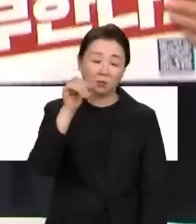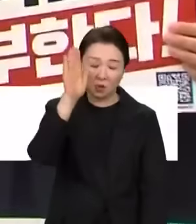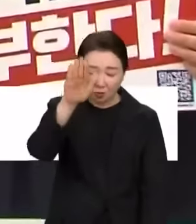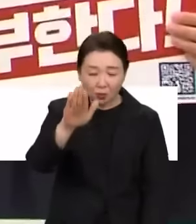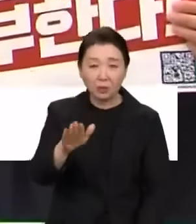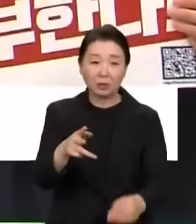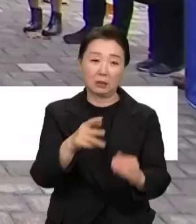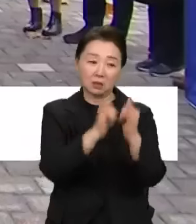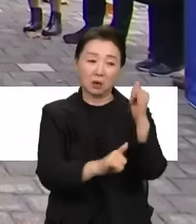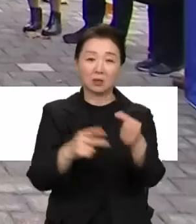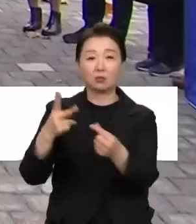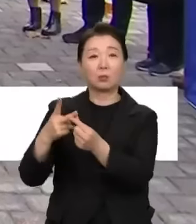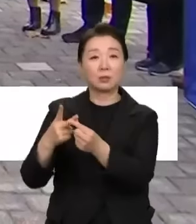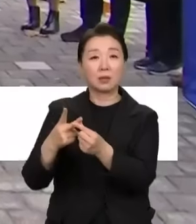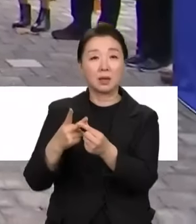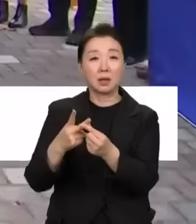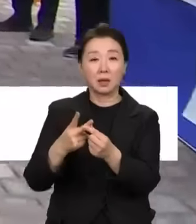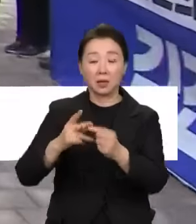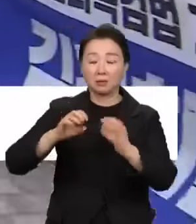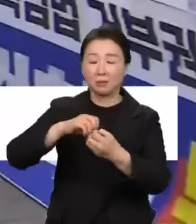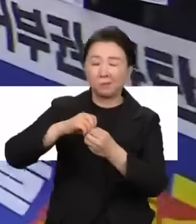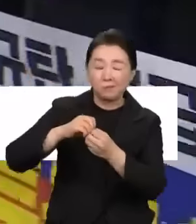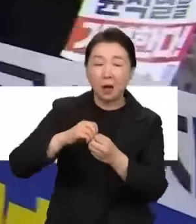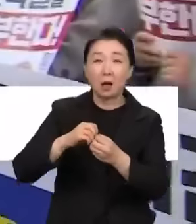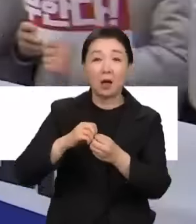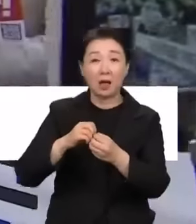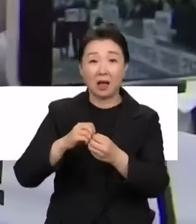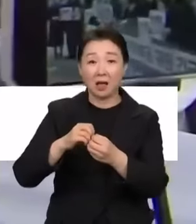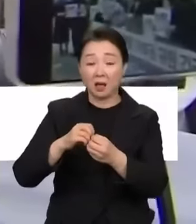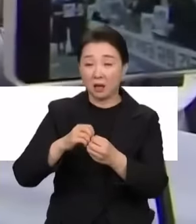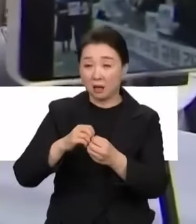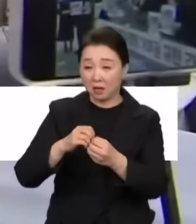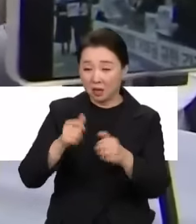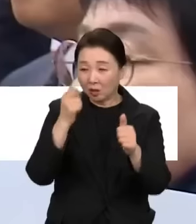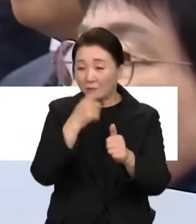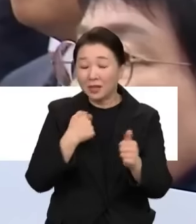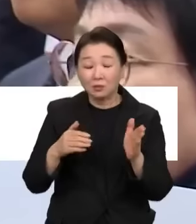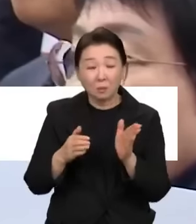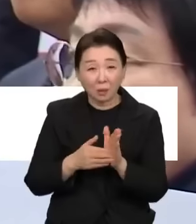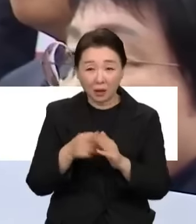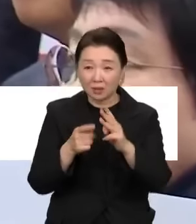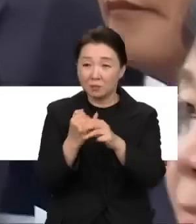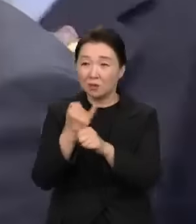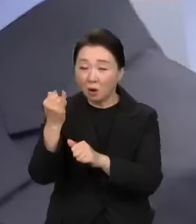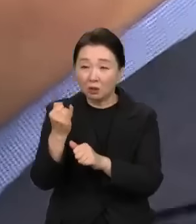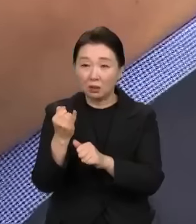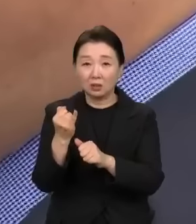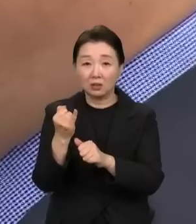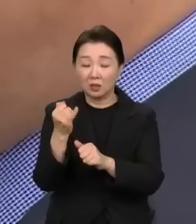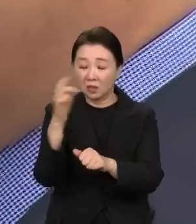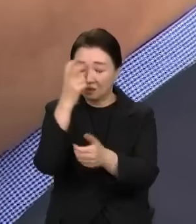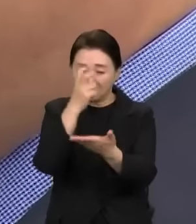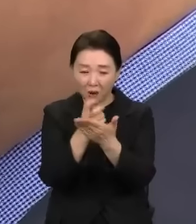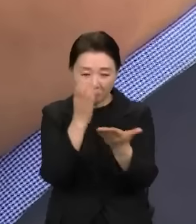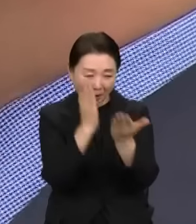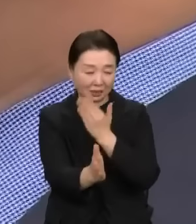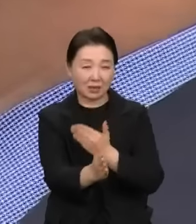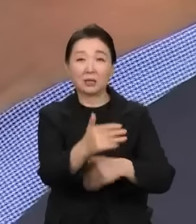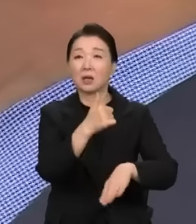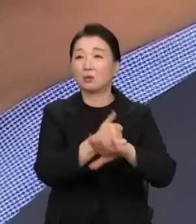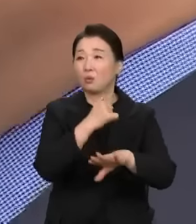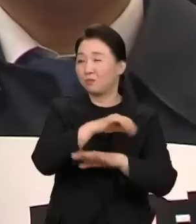비판했습니다. 국정농단 특검 출신인 윤 대통령이 김건희 특검법을 위헌이라 거부한 것도 말이 안 된다며 날을